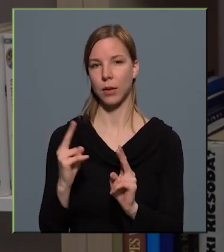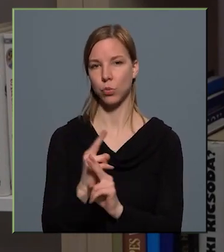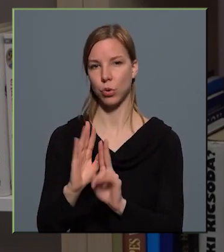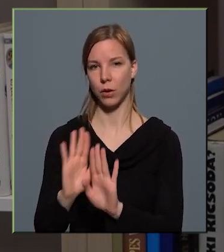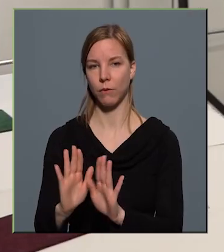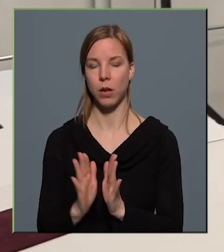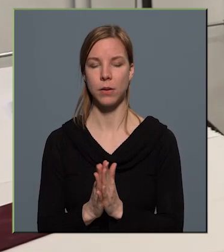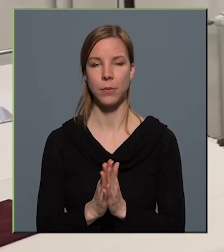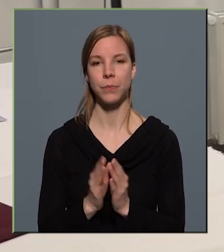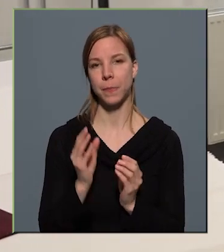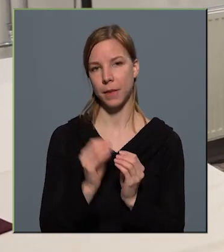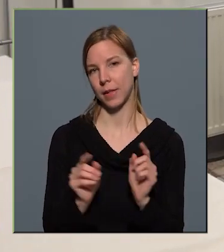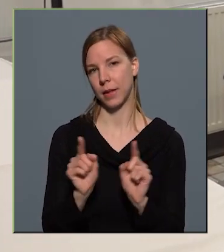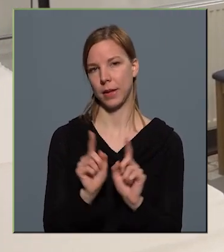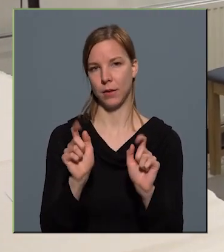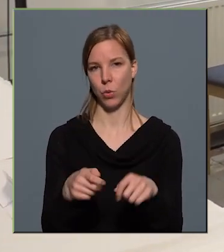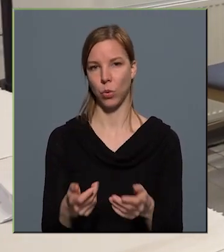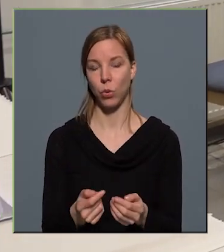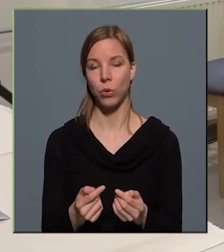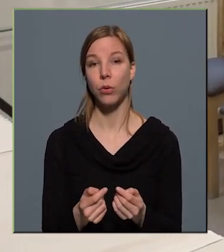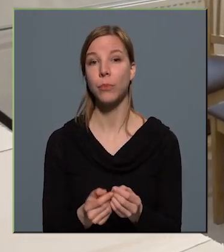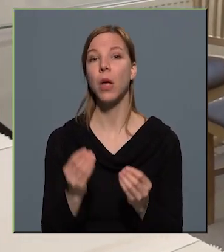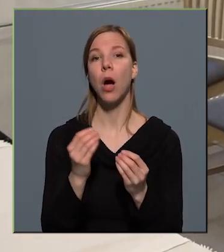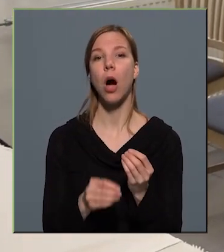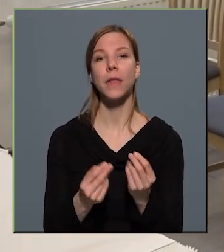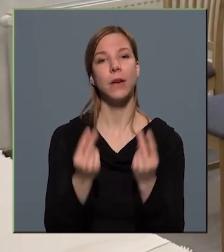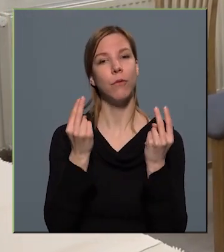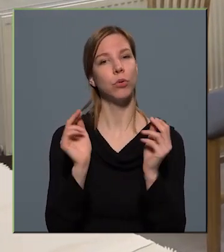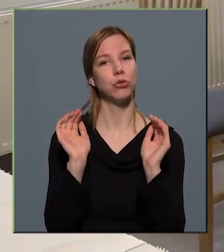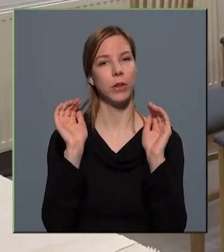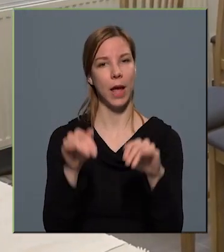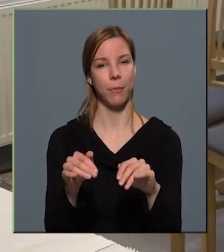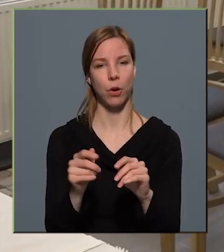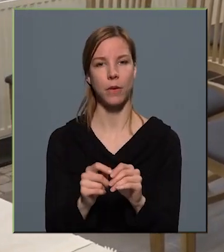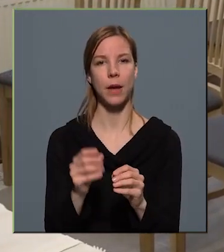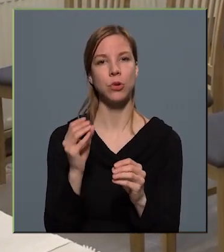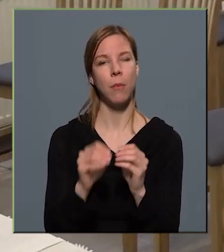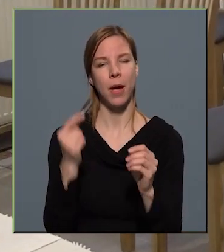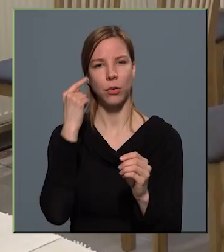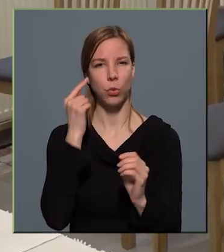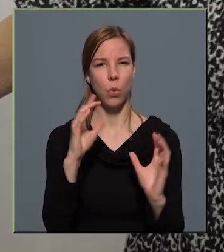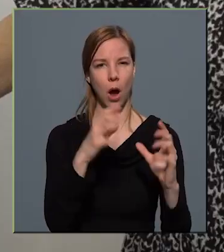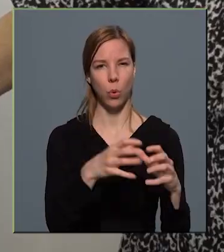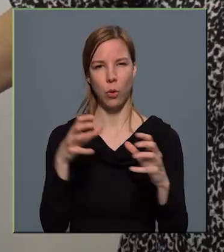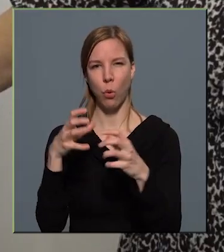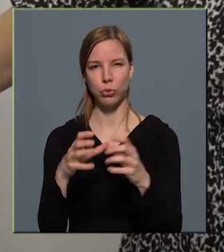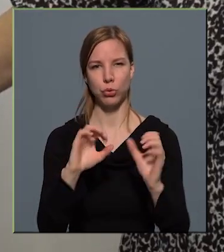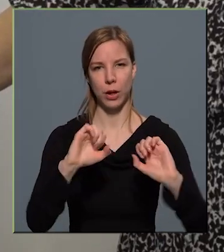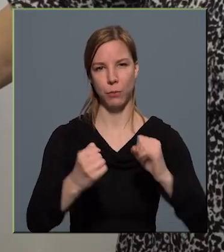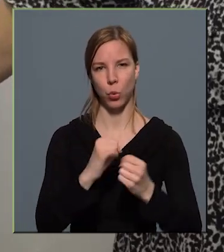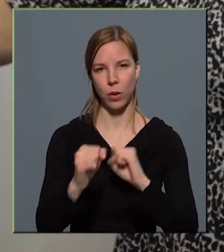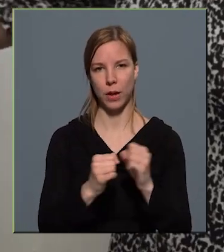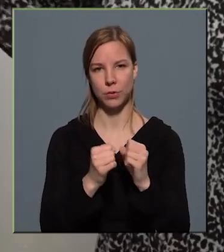az irányban döntöttünk. Azért fontos a támogatás, mert ezzel hozzá tudunk járni a közösségeknek a működéséhez, akár